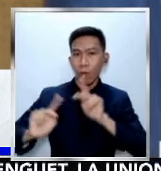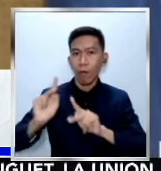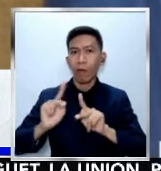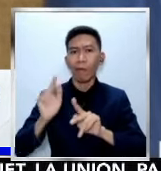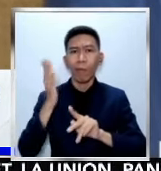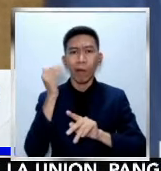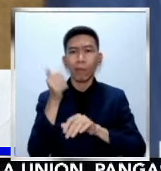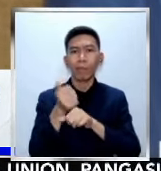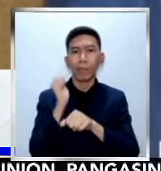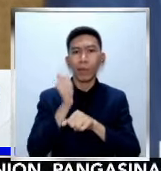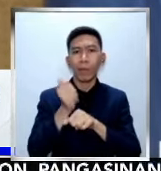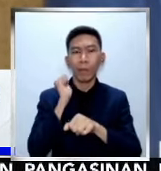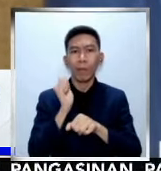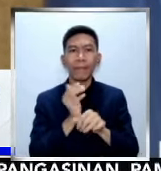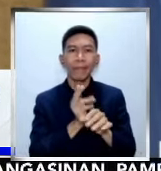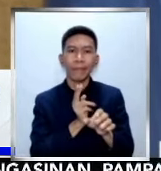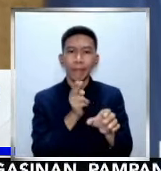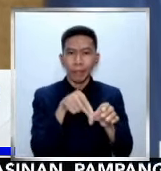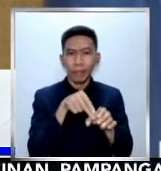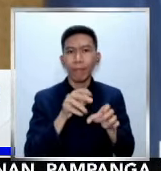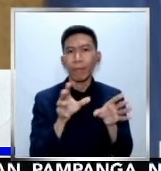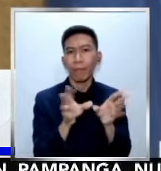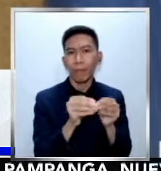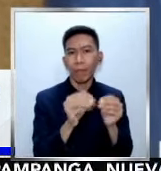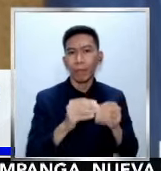mga pang-abuso talaga itong masabi ko sa